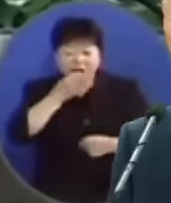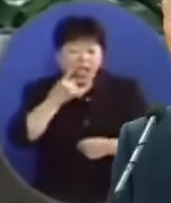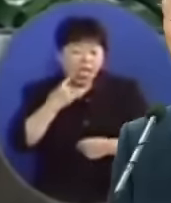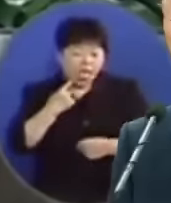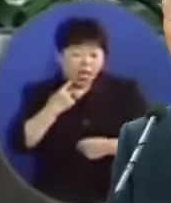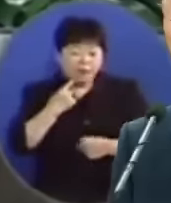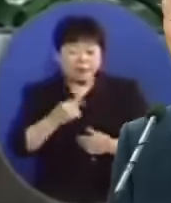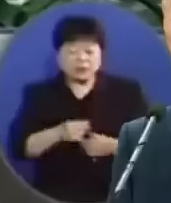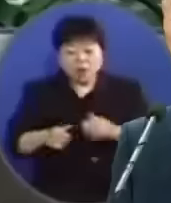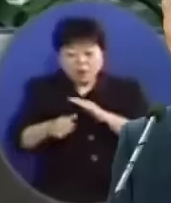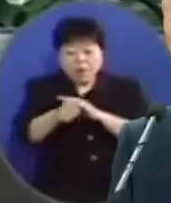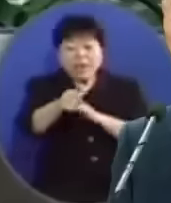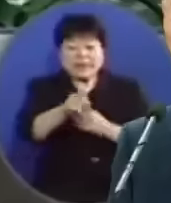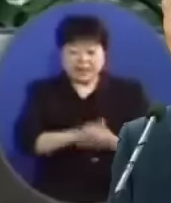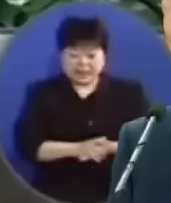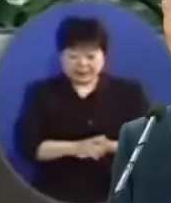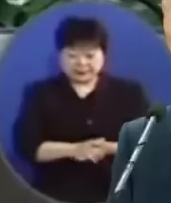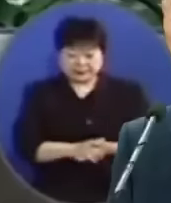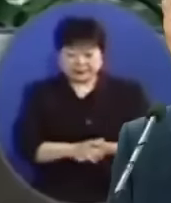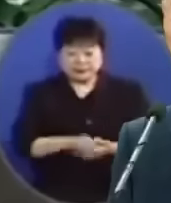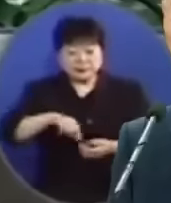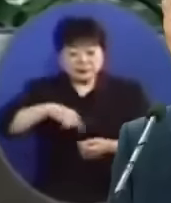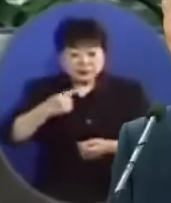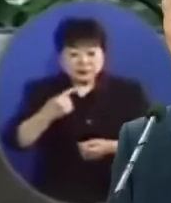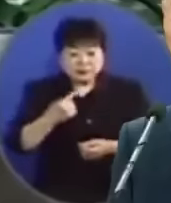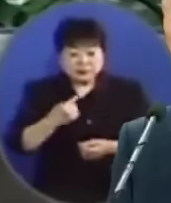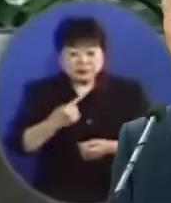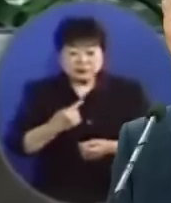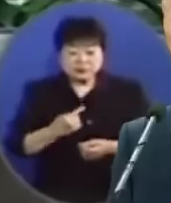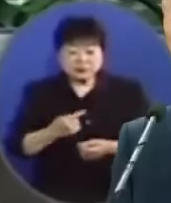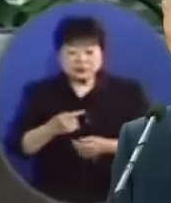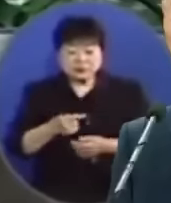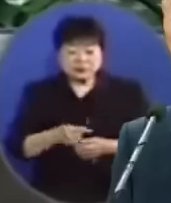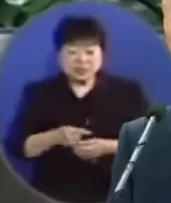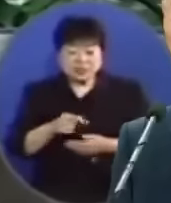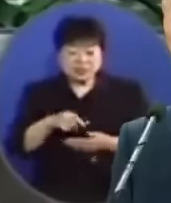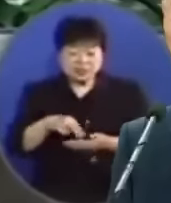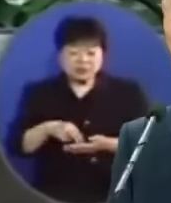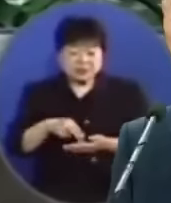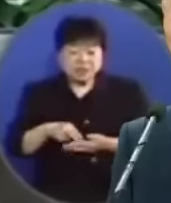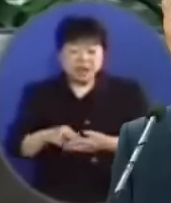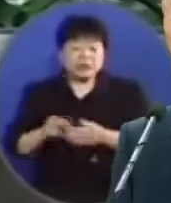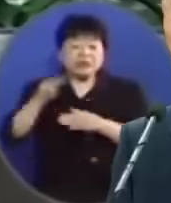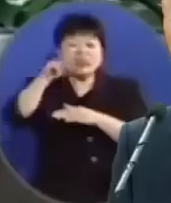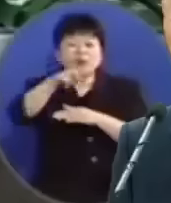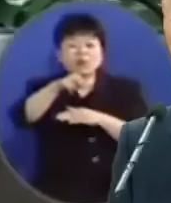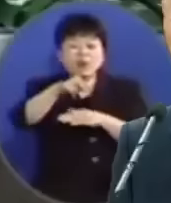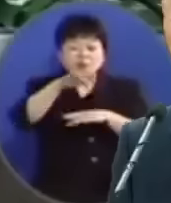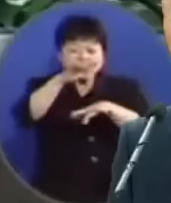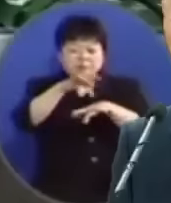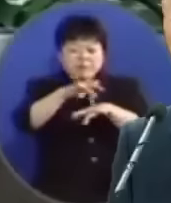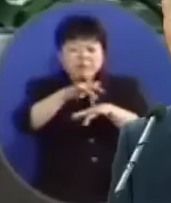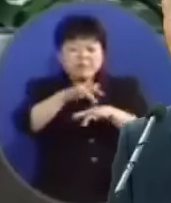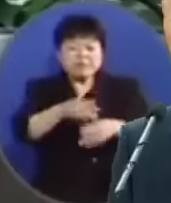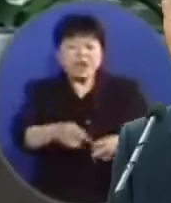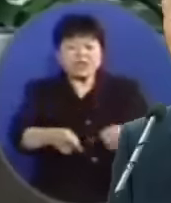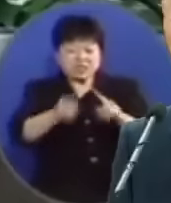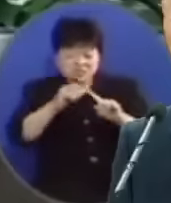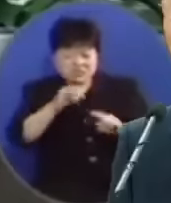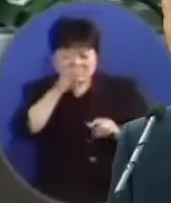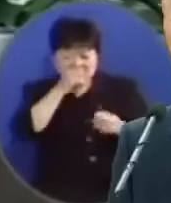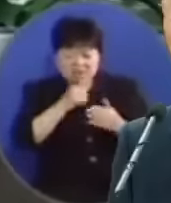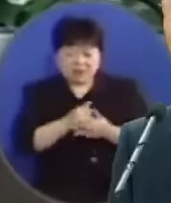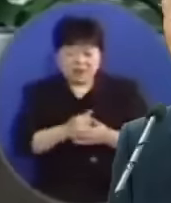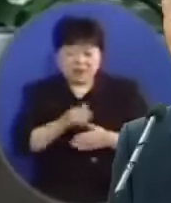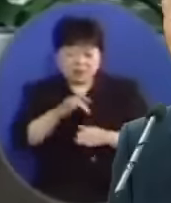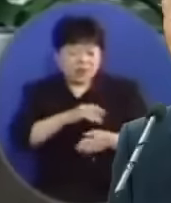탐심도 뱀입니다. 자기 분수를 넘어서 욕심을 가지면 뱀이 들어와 있습니다. 마귀가 들어와 있으니 그걸